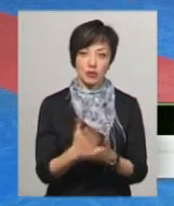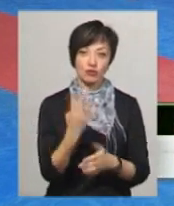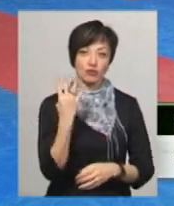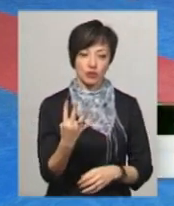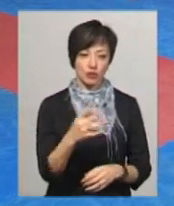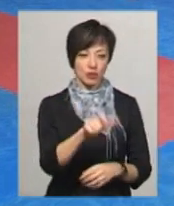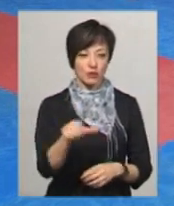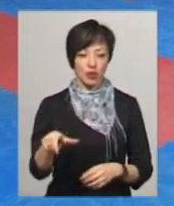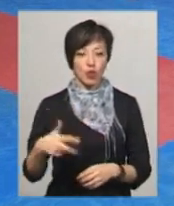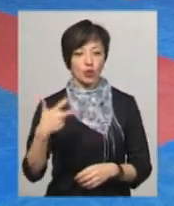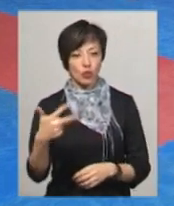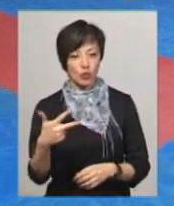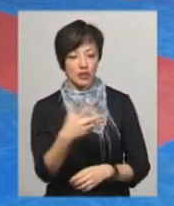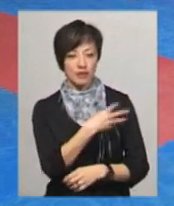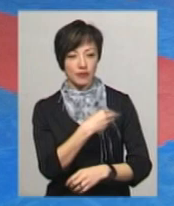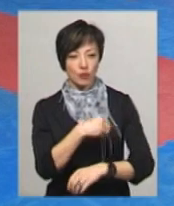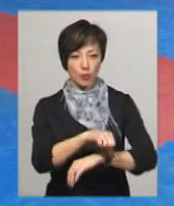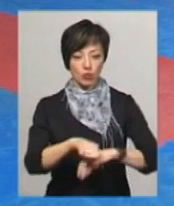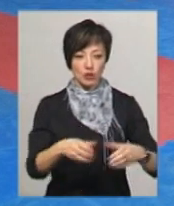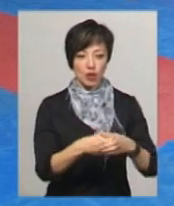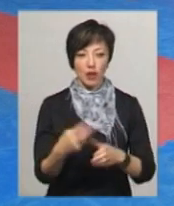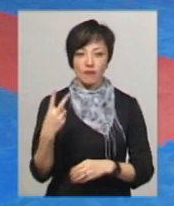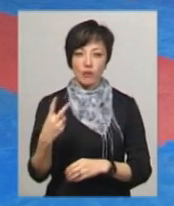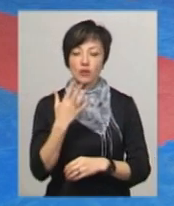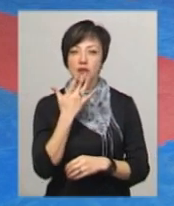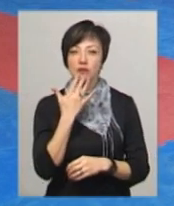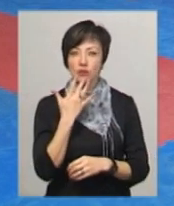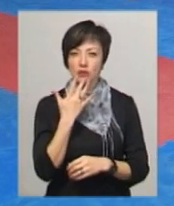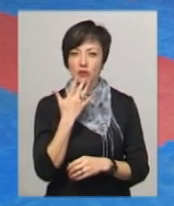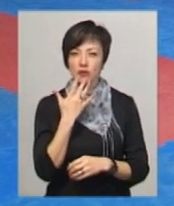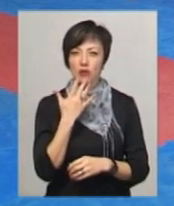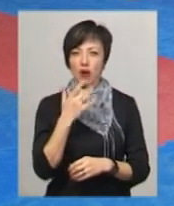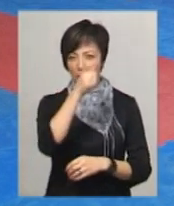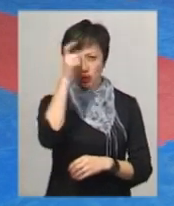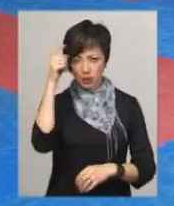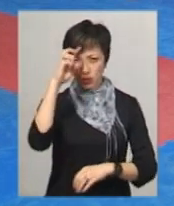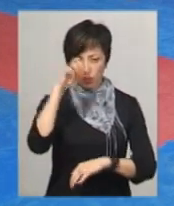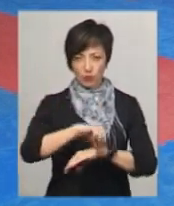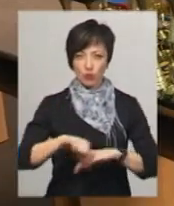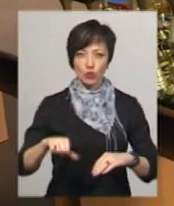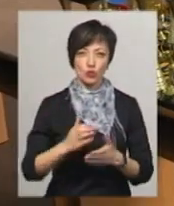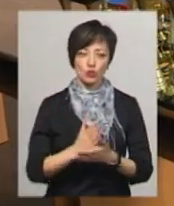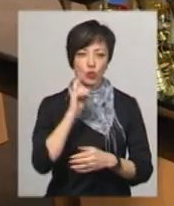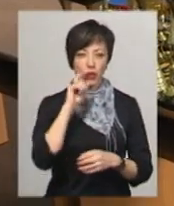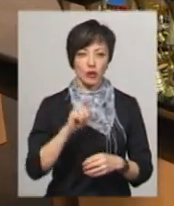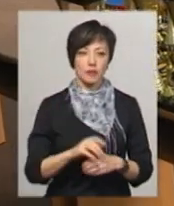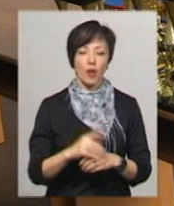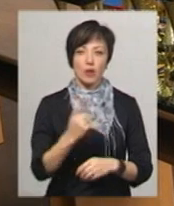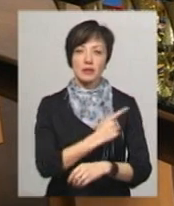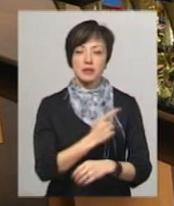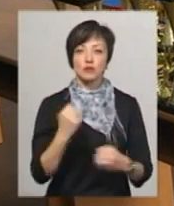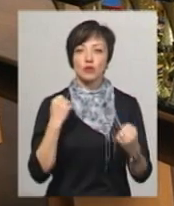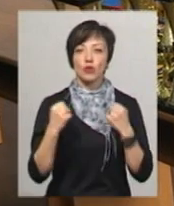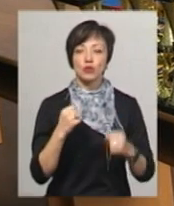четверо. Двоє з Львівського прикордонного загону і двоє з Національної академії Державної прикордонної служби України. Один із майстрів спорту